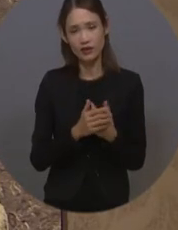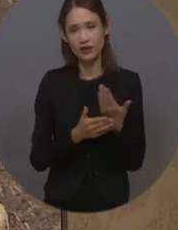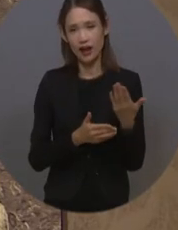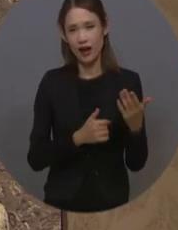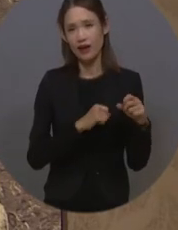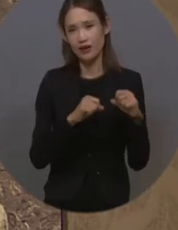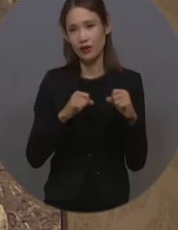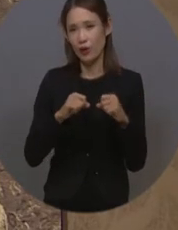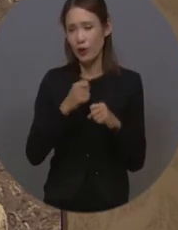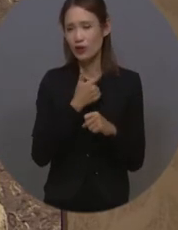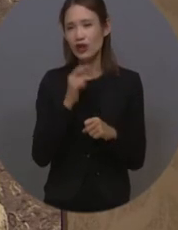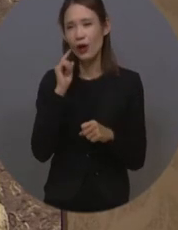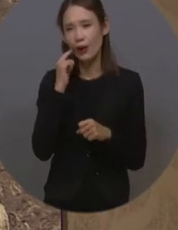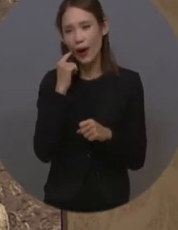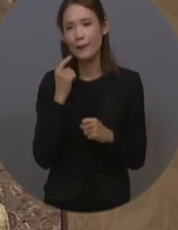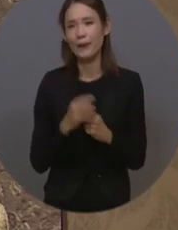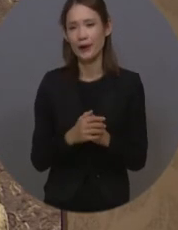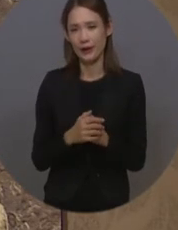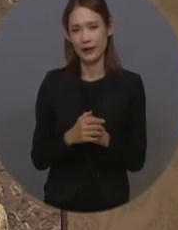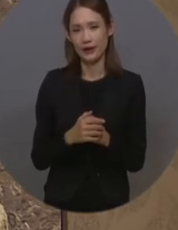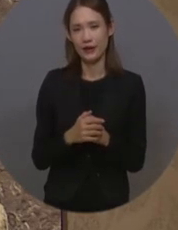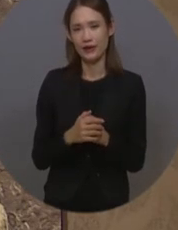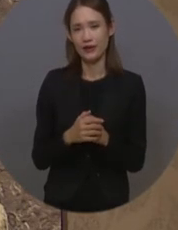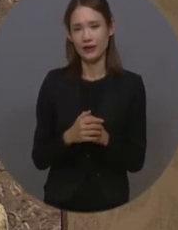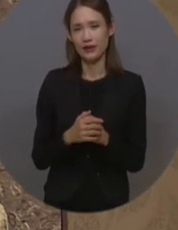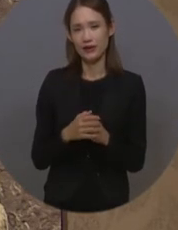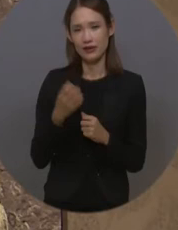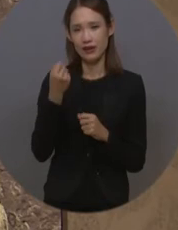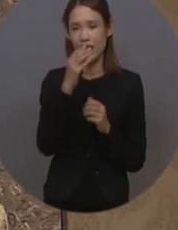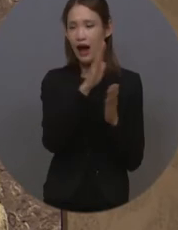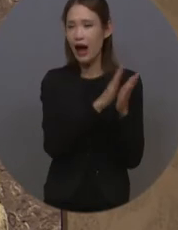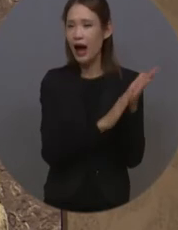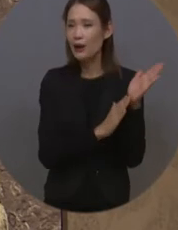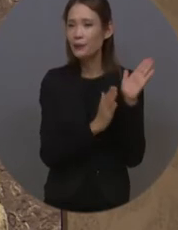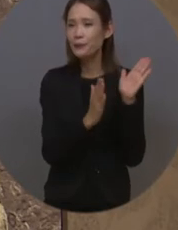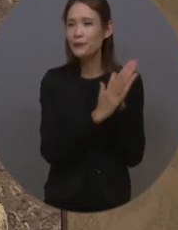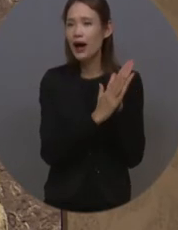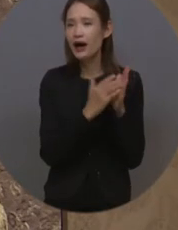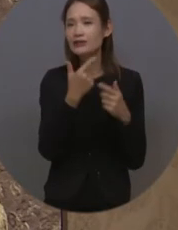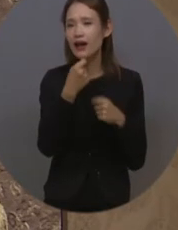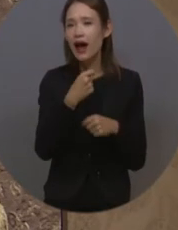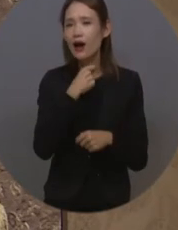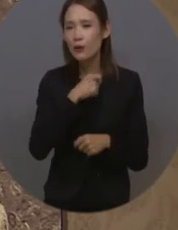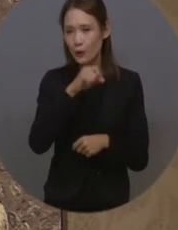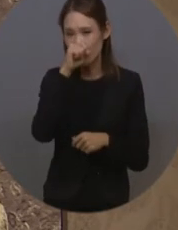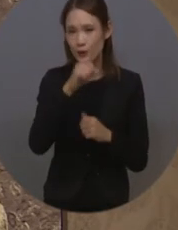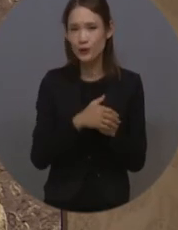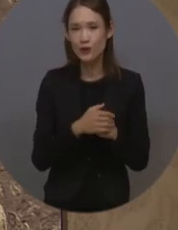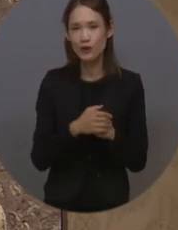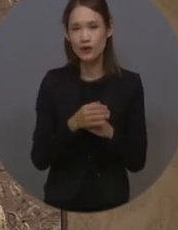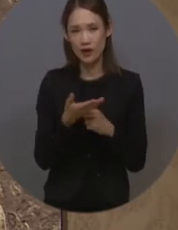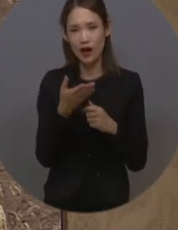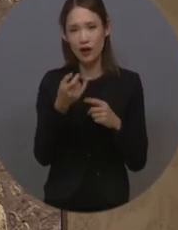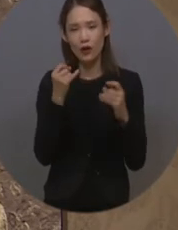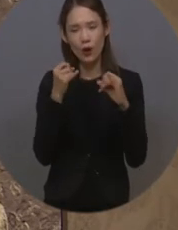하는 짓들이 너무 이쁘니까 근데 한 발이라도 맞는 신발을 신고 싶어서 당신들 꼭 보고 싶었다.